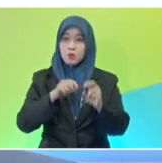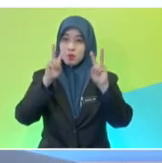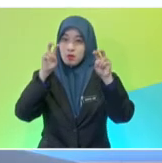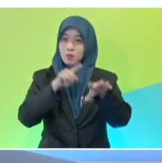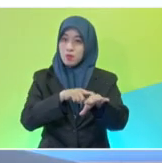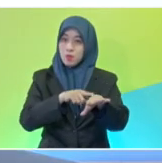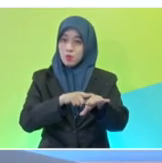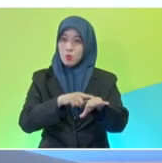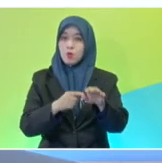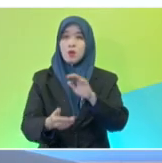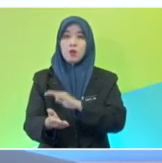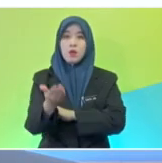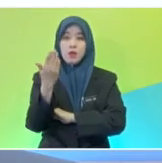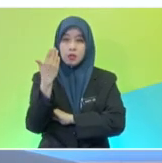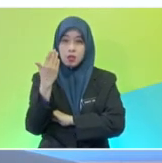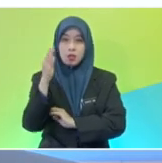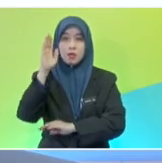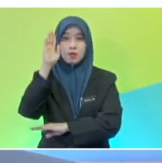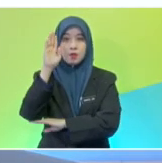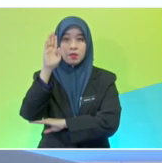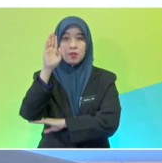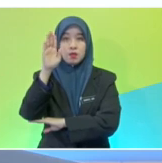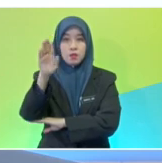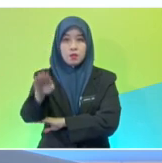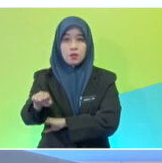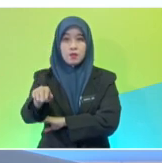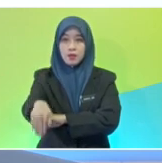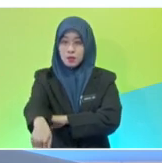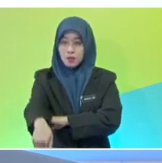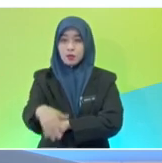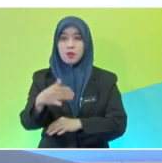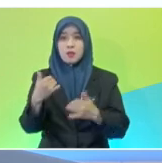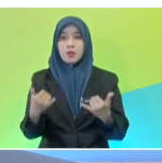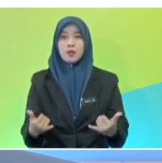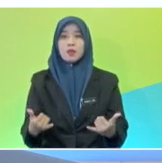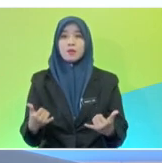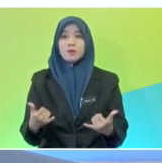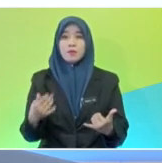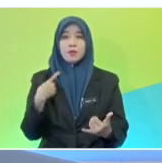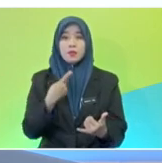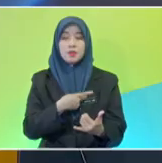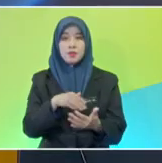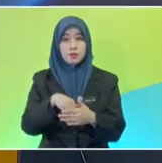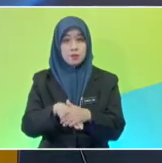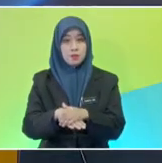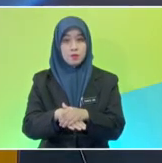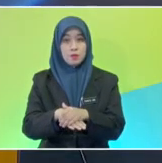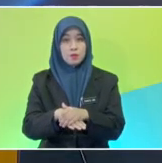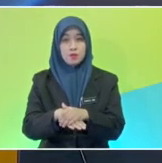waktu pagi, tengah hari, petang dan malam. Yang ni kita nak masuk lebih terperinci